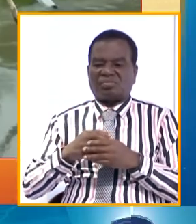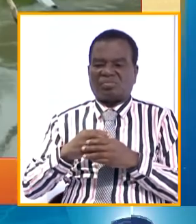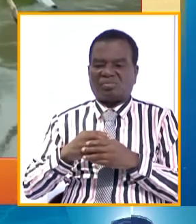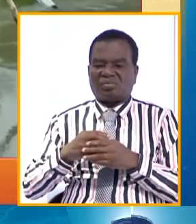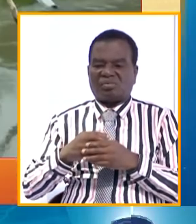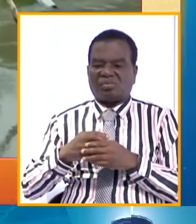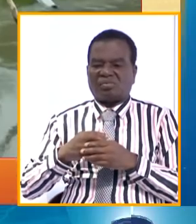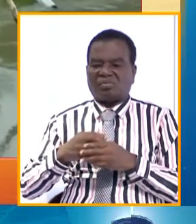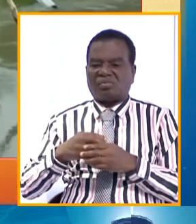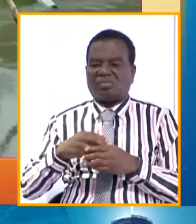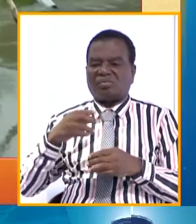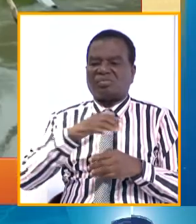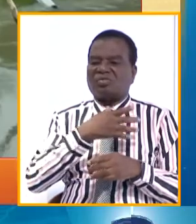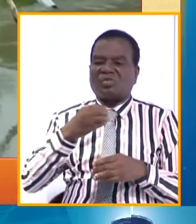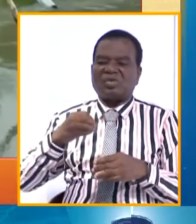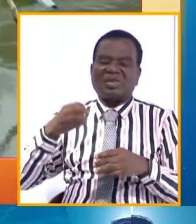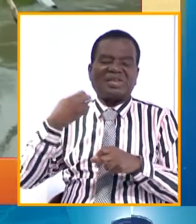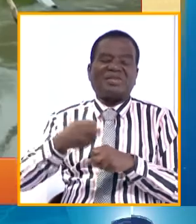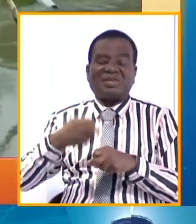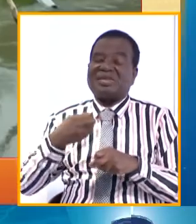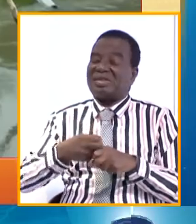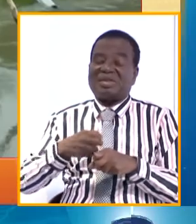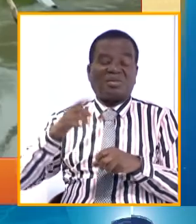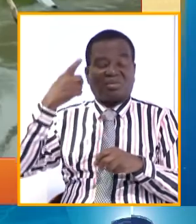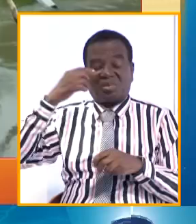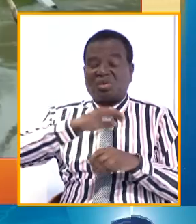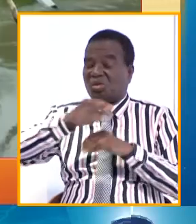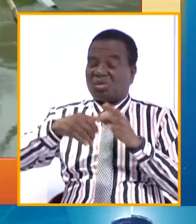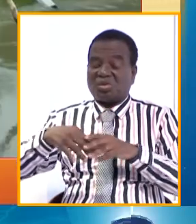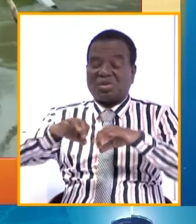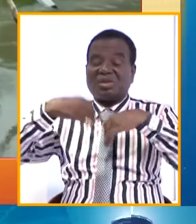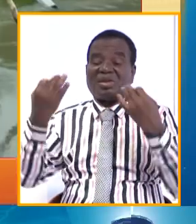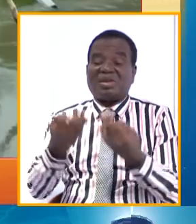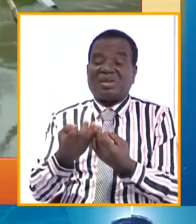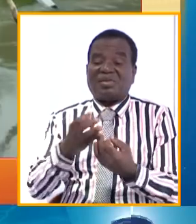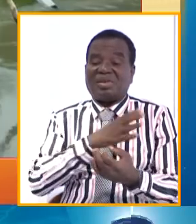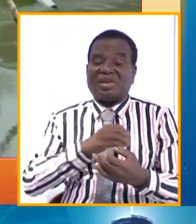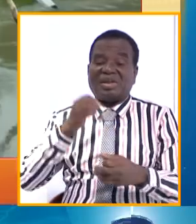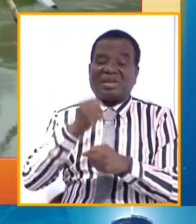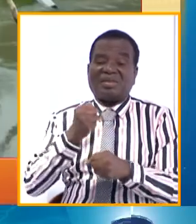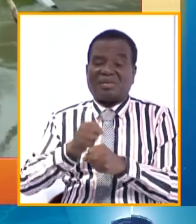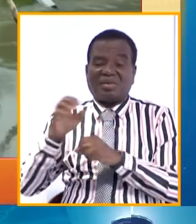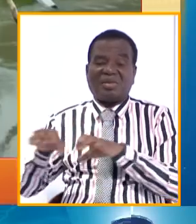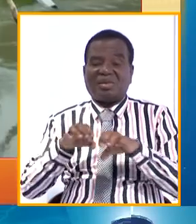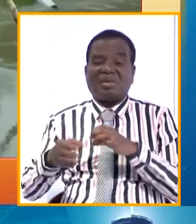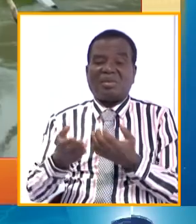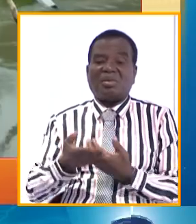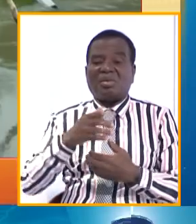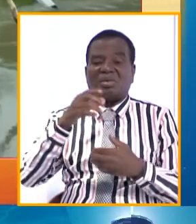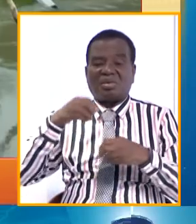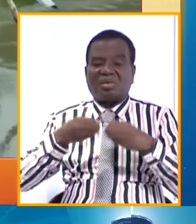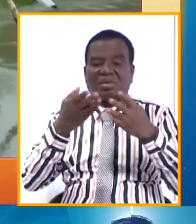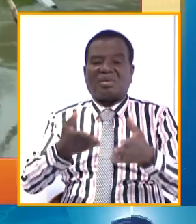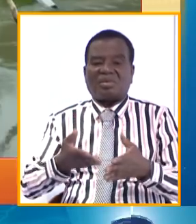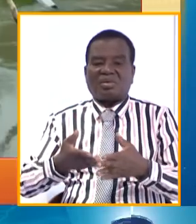est envisagé pour porter secours aux familles touchées par cette réalité. Des travaux d'envergure seront réalisés pour donner aux eaux de pluie leur